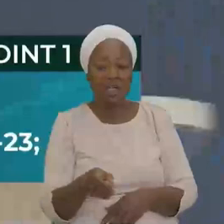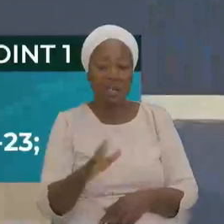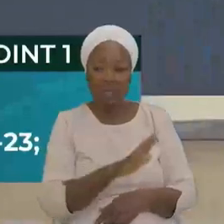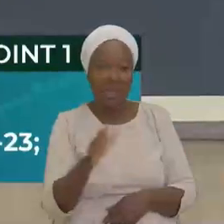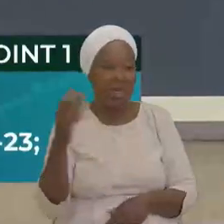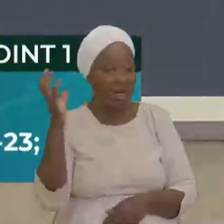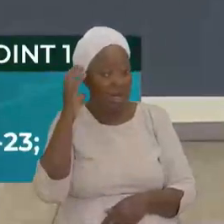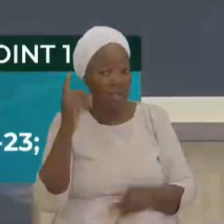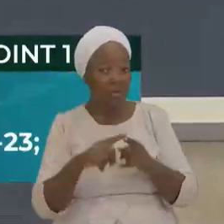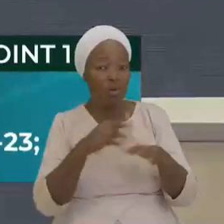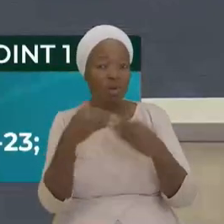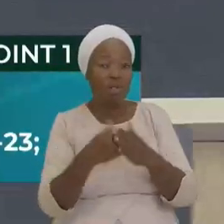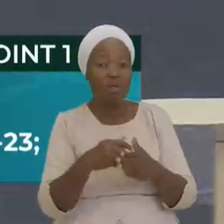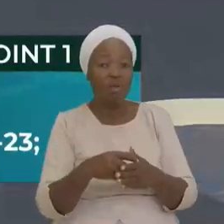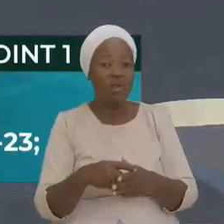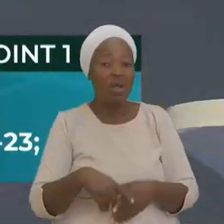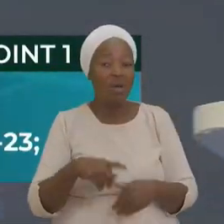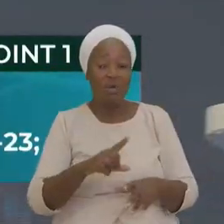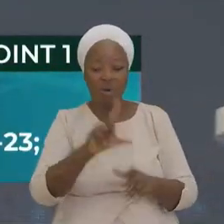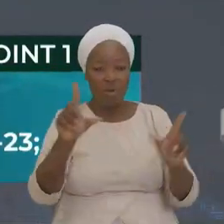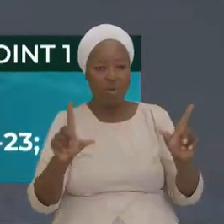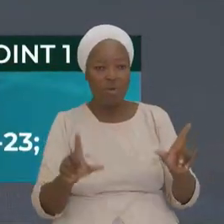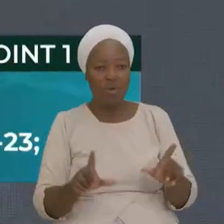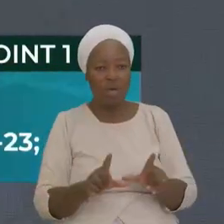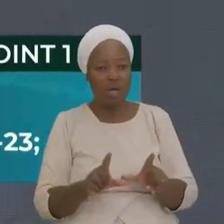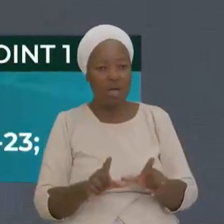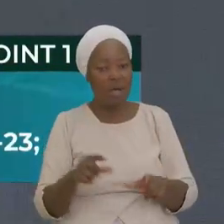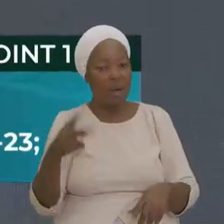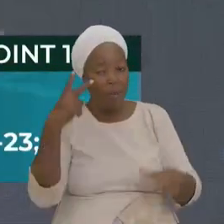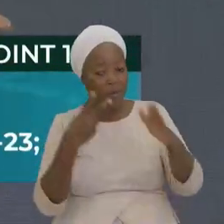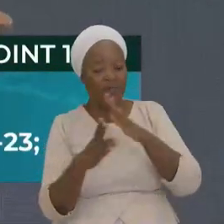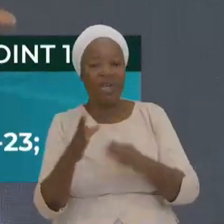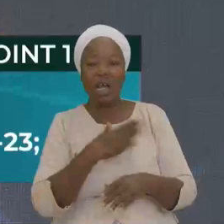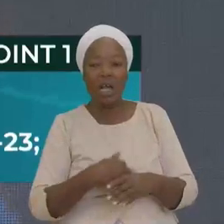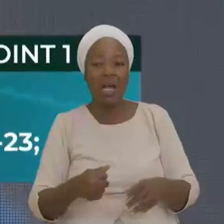villes. Ils écoutent les prophètes locaux.